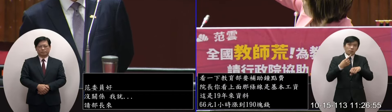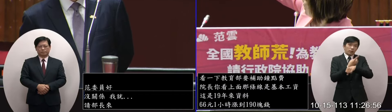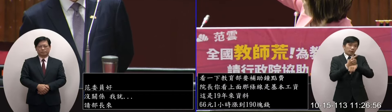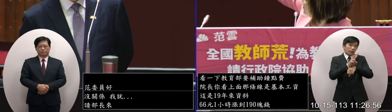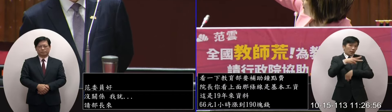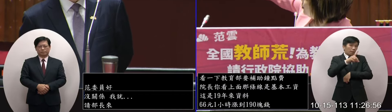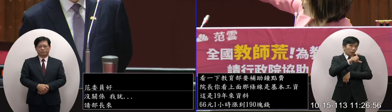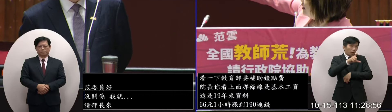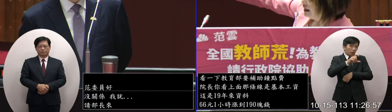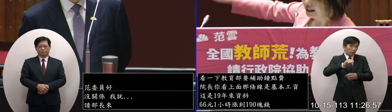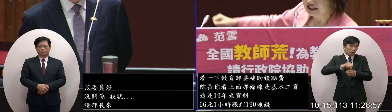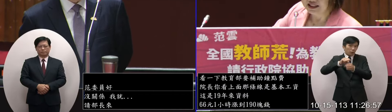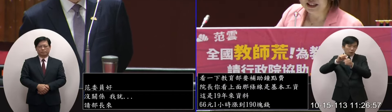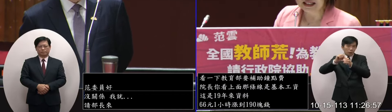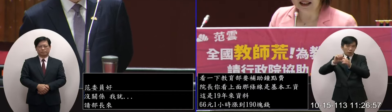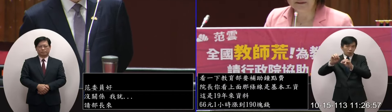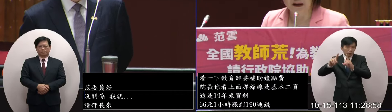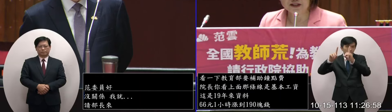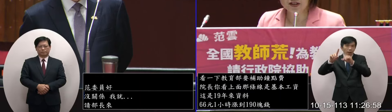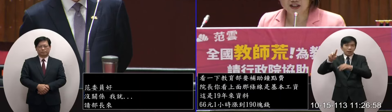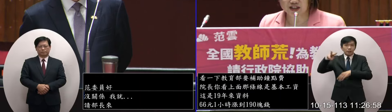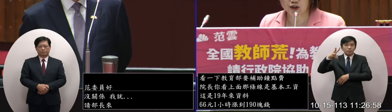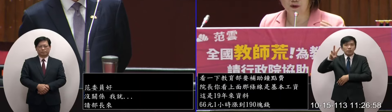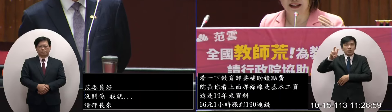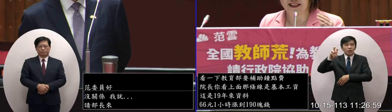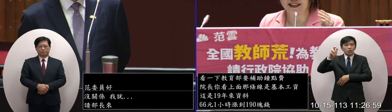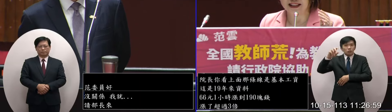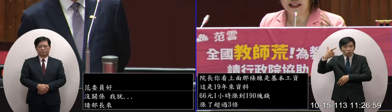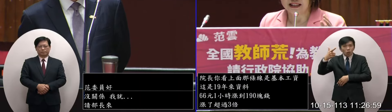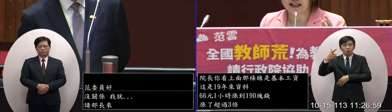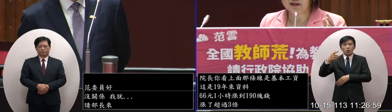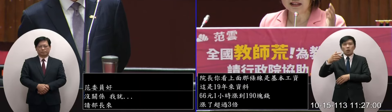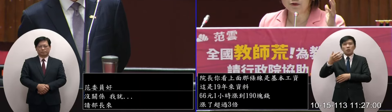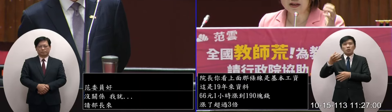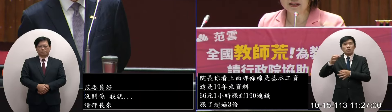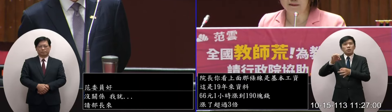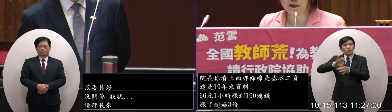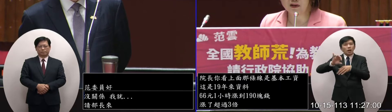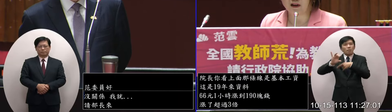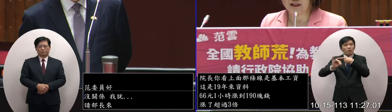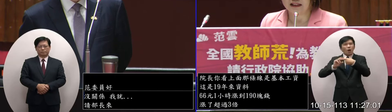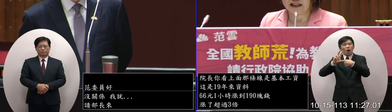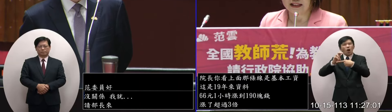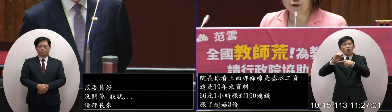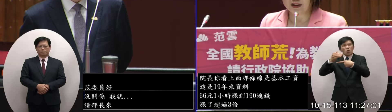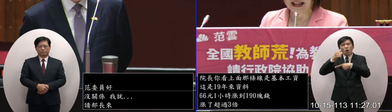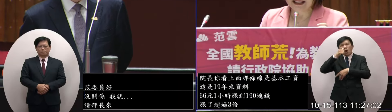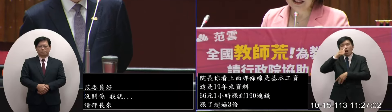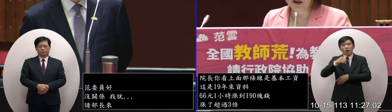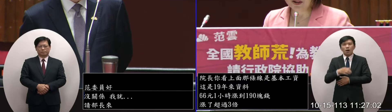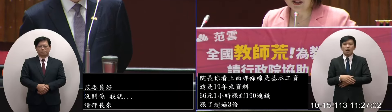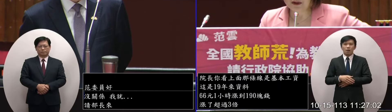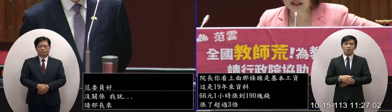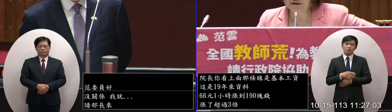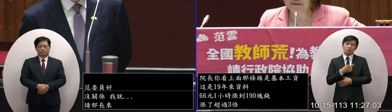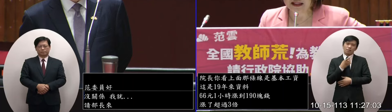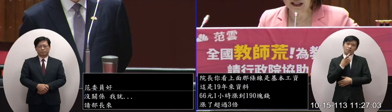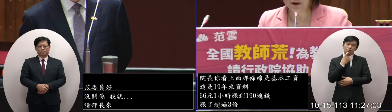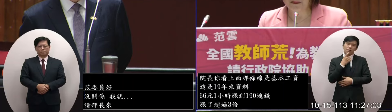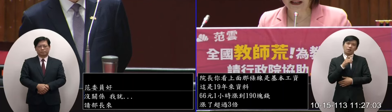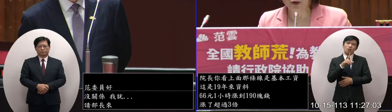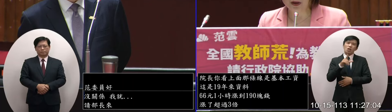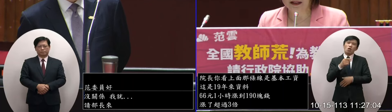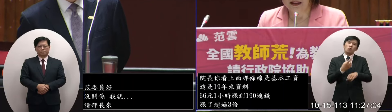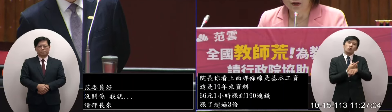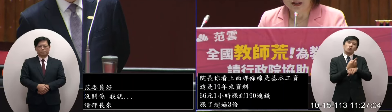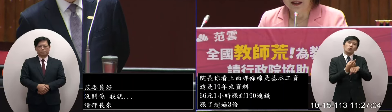到336元，哎，只涨了29%，哎，那要跟院长报告，你说哎，教师终点费本